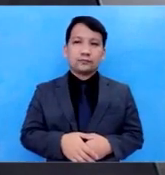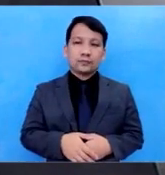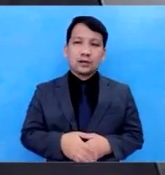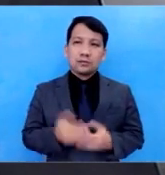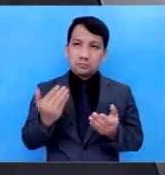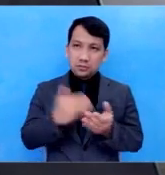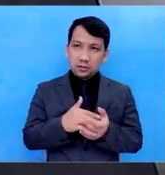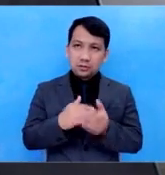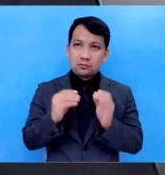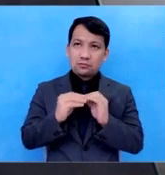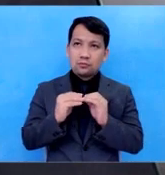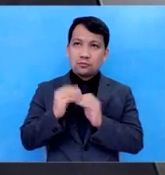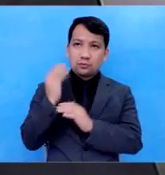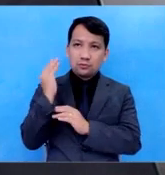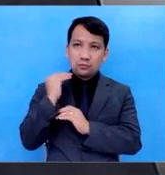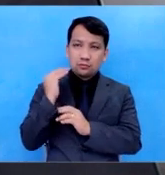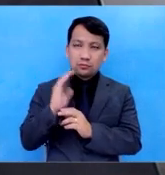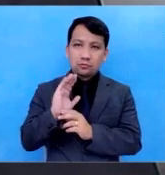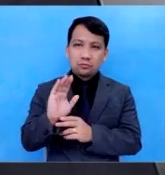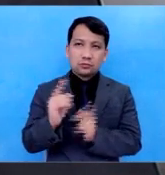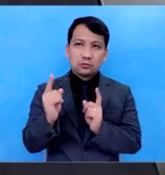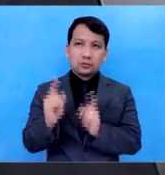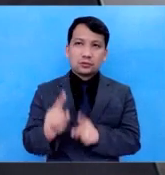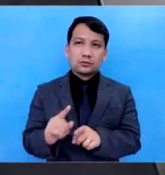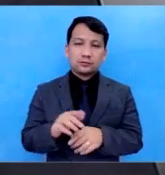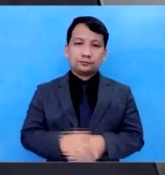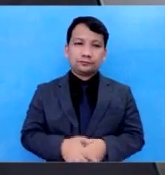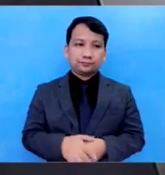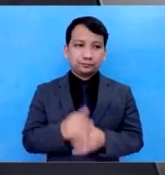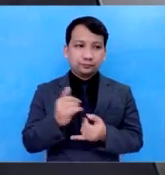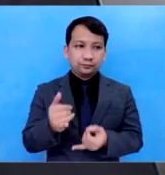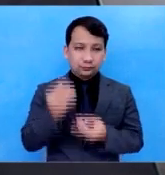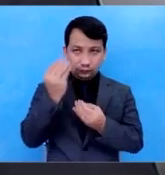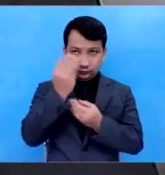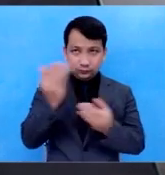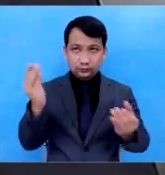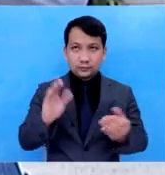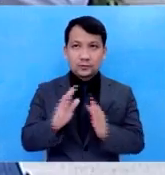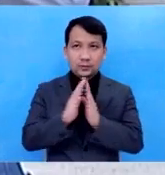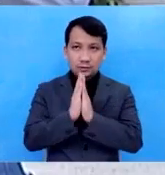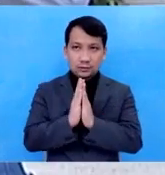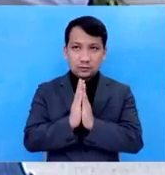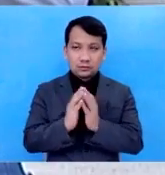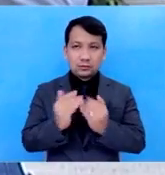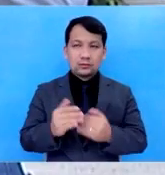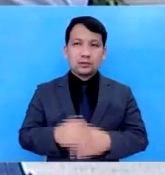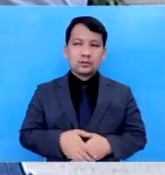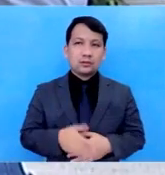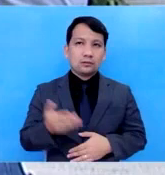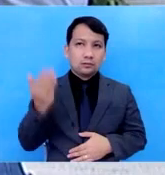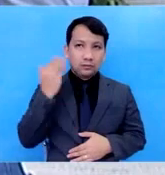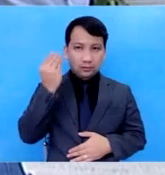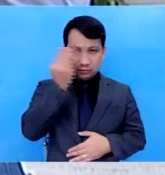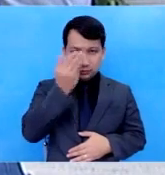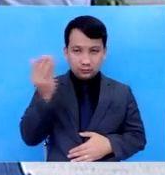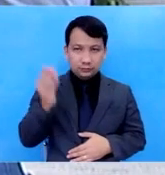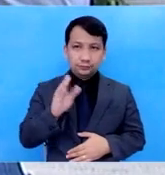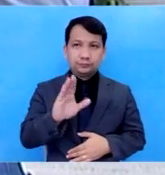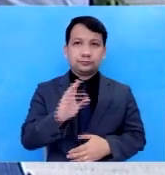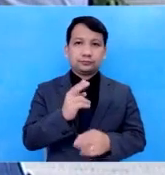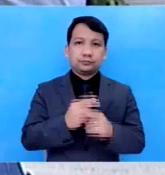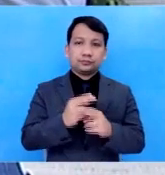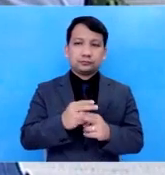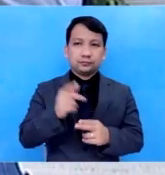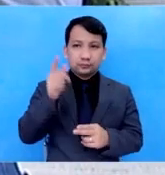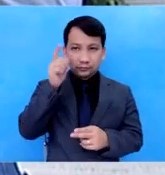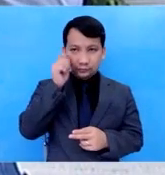than hoping for that to happen, ngayon lang ay magdasal na muna tayo. Noon pa man, matunog na talaga ang pangalan ni Luis